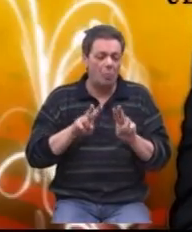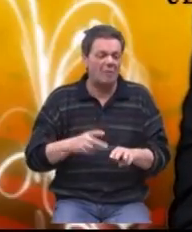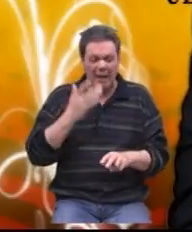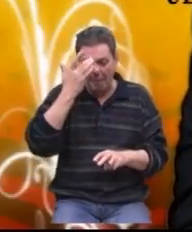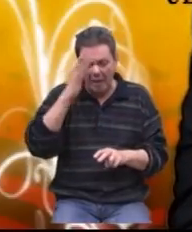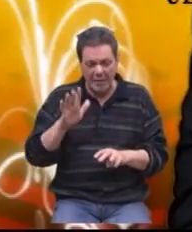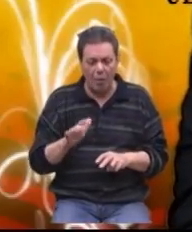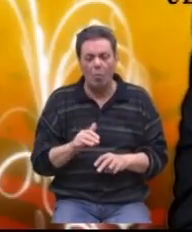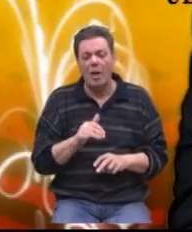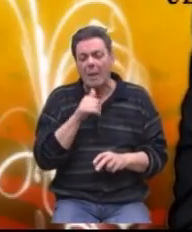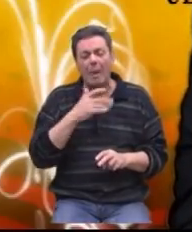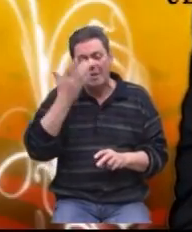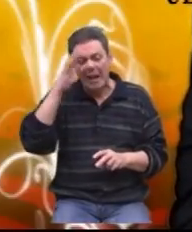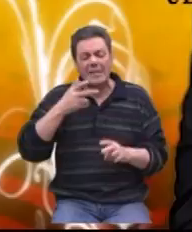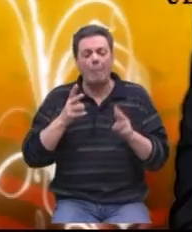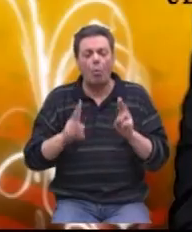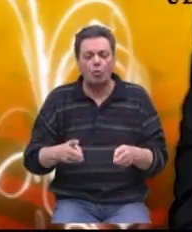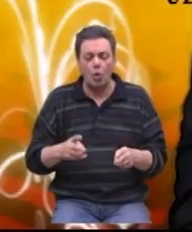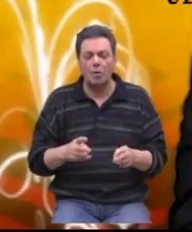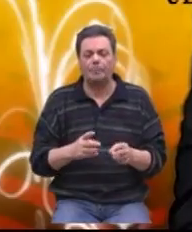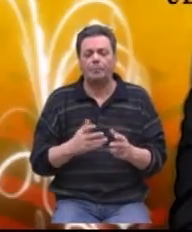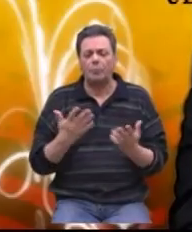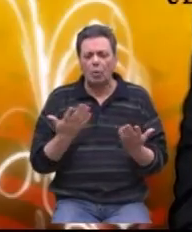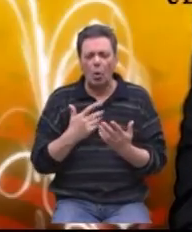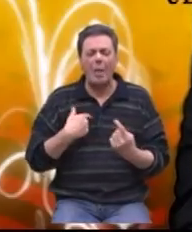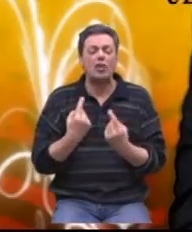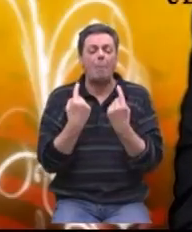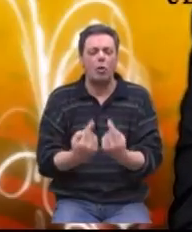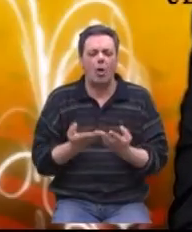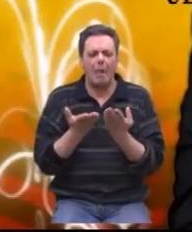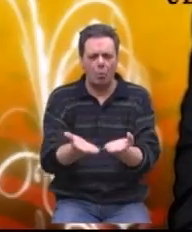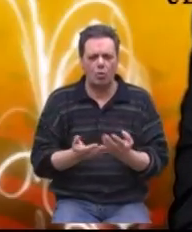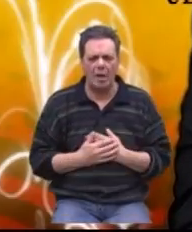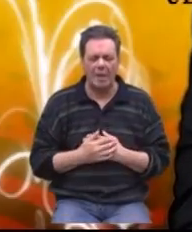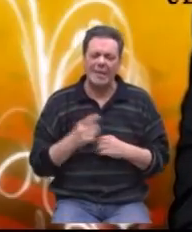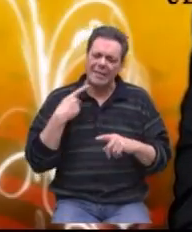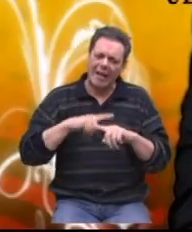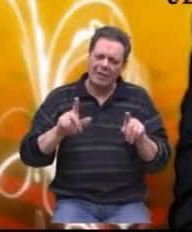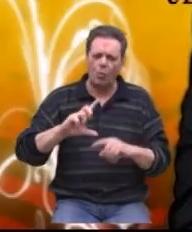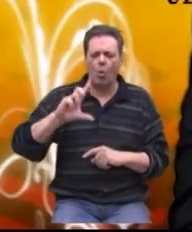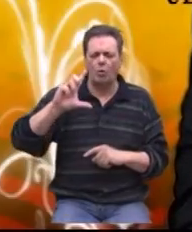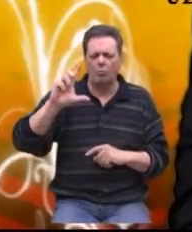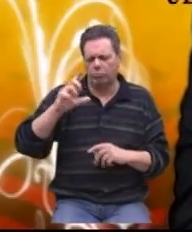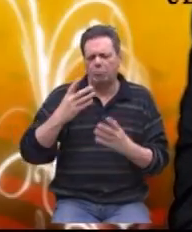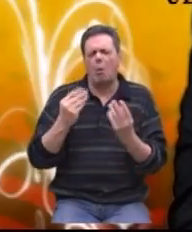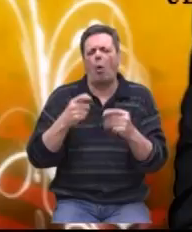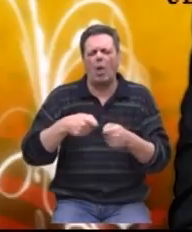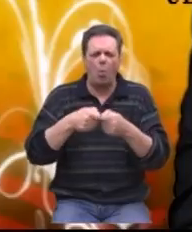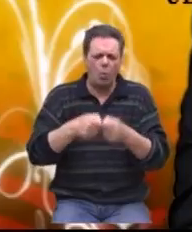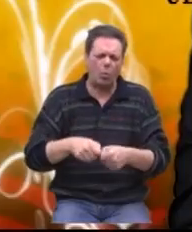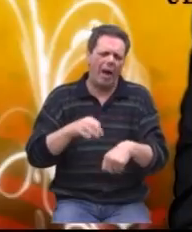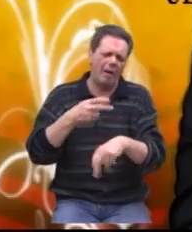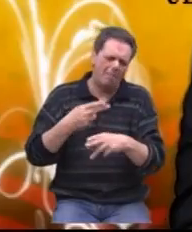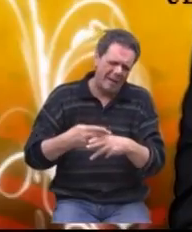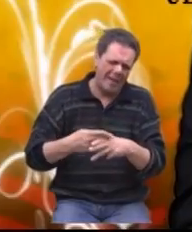znali i ne bi znali za mogućnost koju im naše postojanje pruža. Dakle, za razliku od brojnih udruga pacijenata